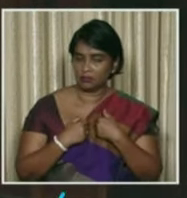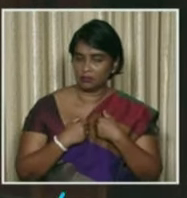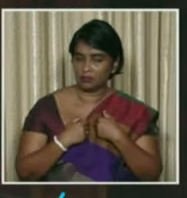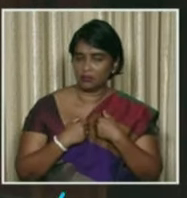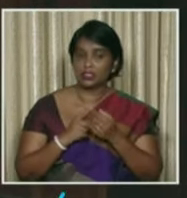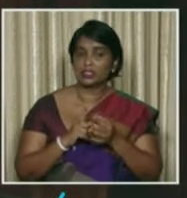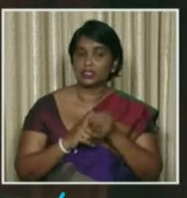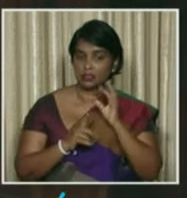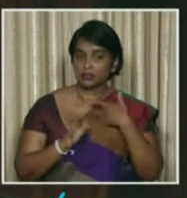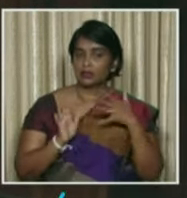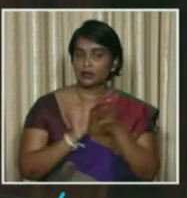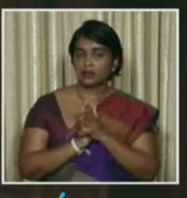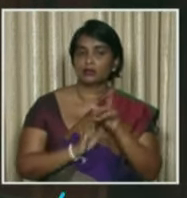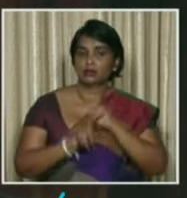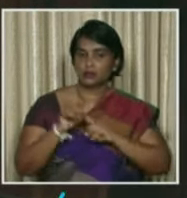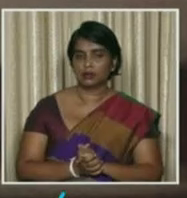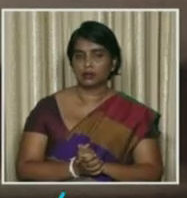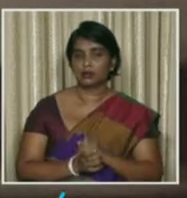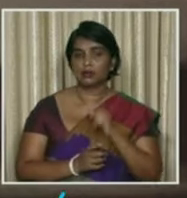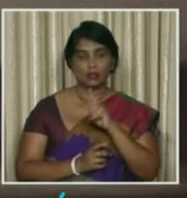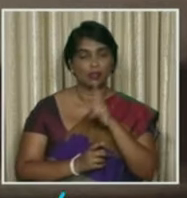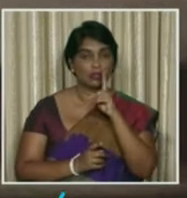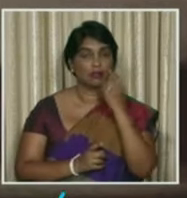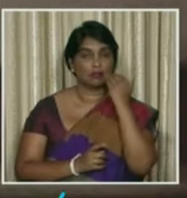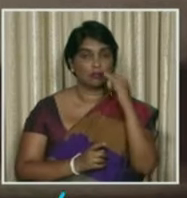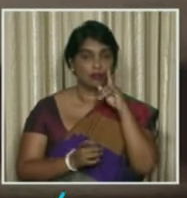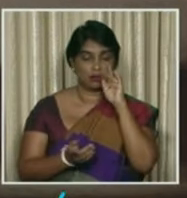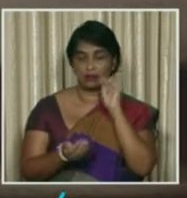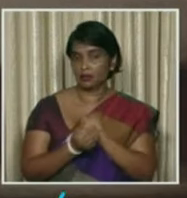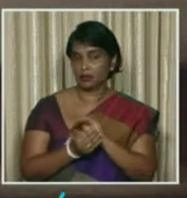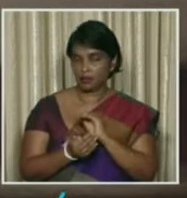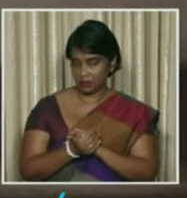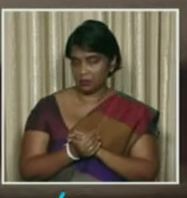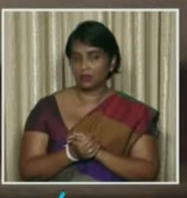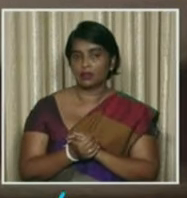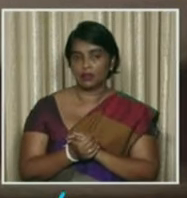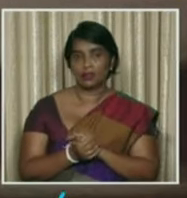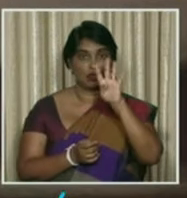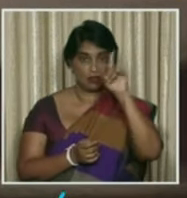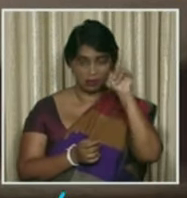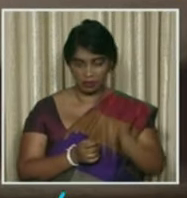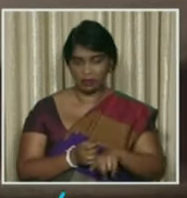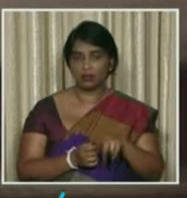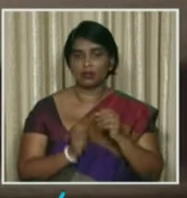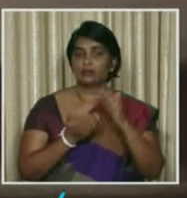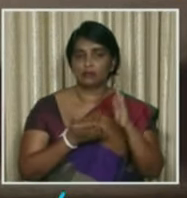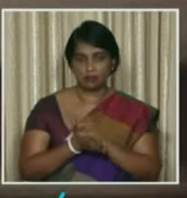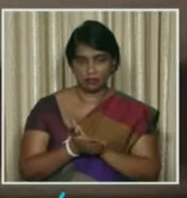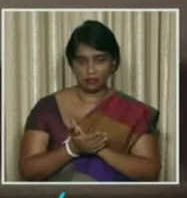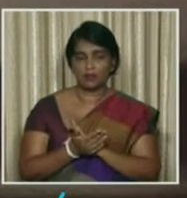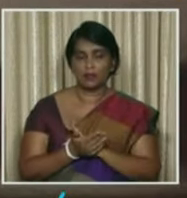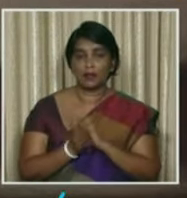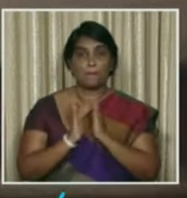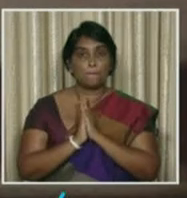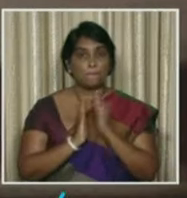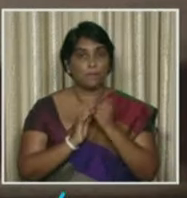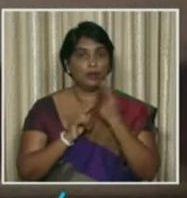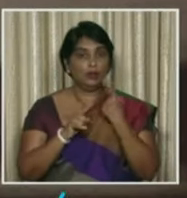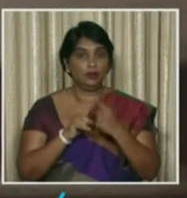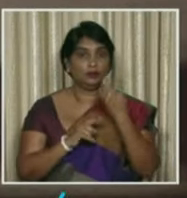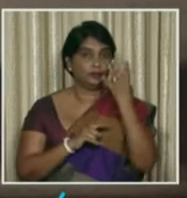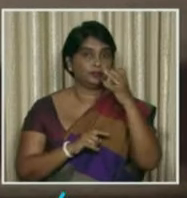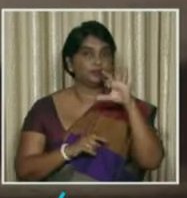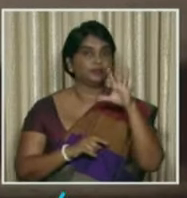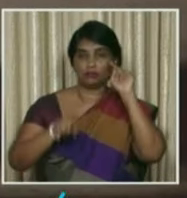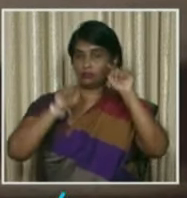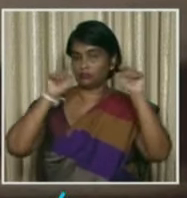නැහැ. ජනාධිපතිතුමා සමග කතා කරන්න මම බලාපොරොත්තු වෙනවා. සිවිල් ආරක්ෂක බලකාය දැනට 34,000ක් පමණ සේවයේ ඉන්නවා. පන්සල්වල පමණක්